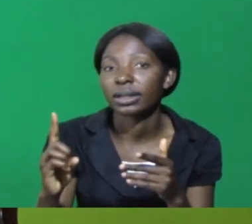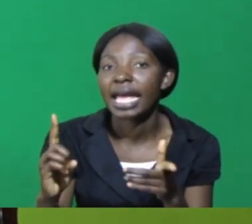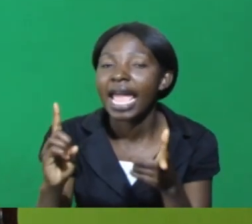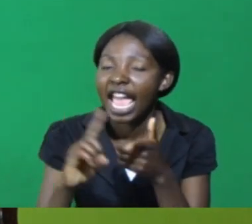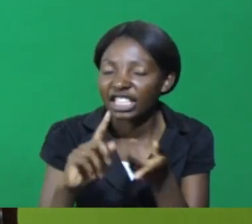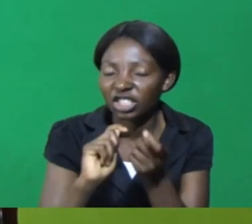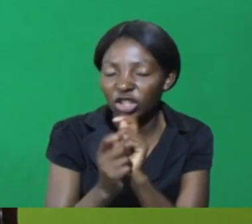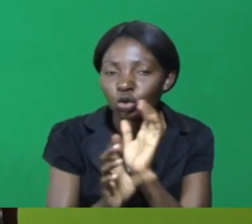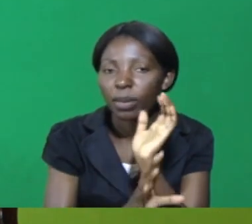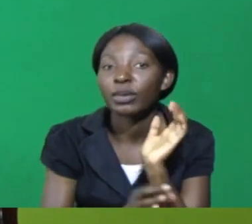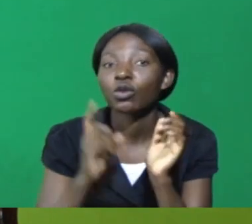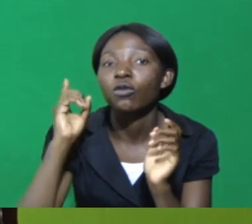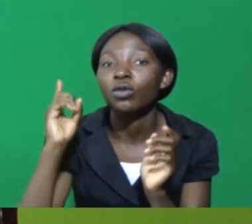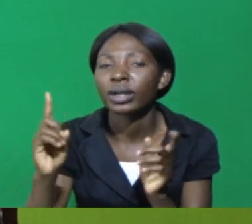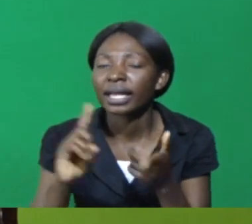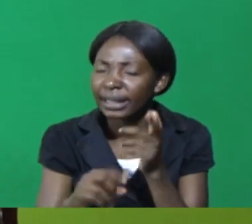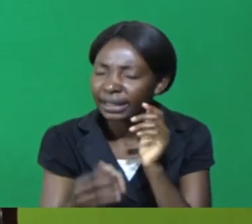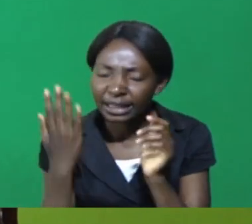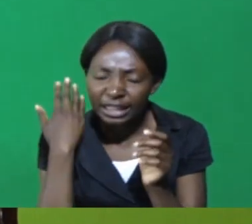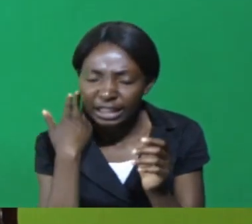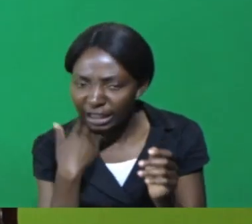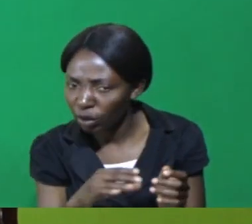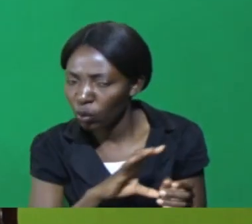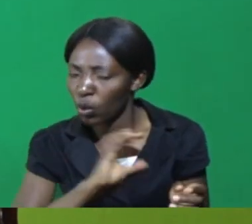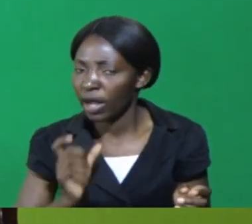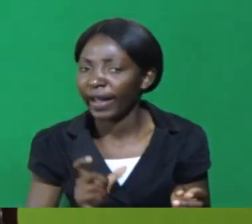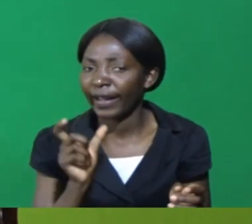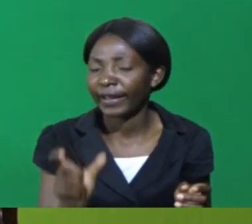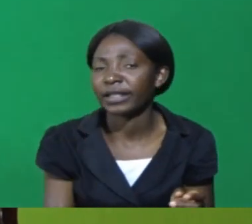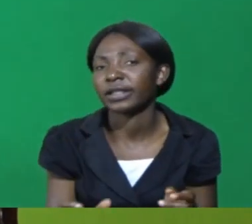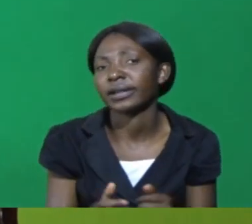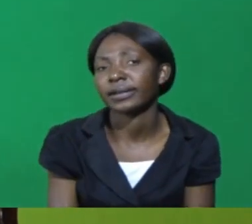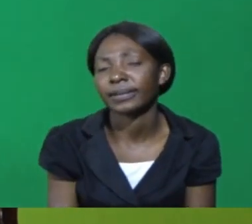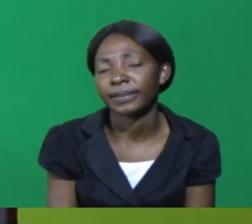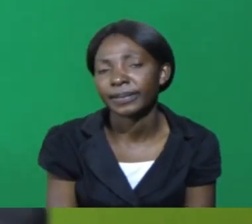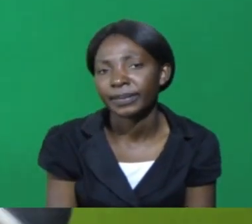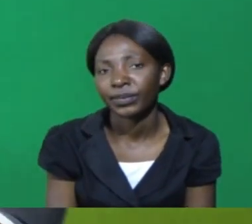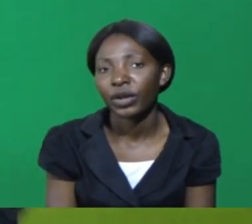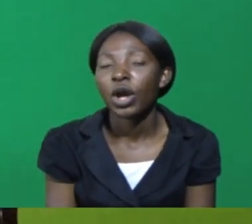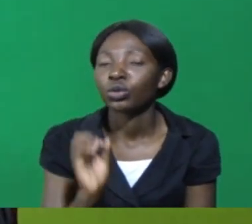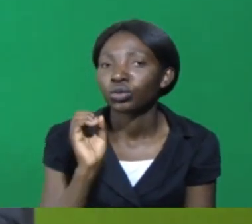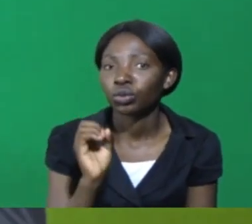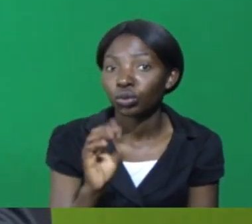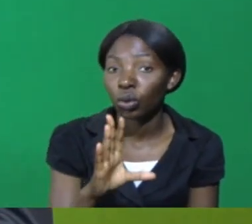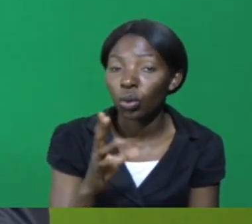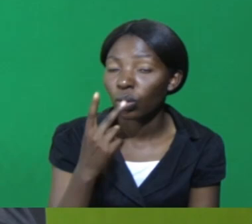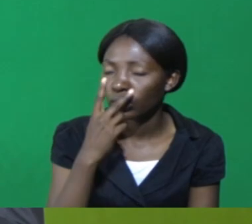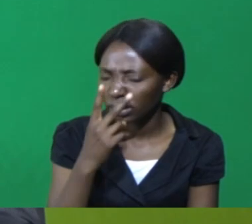ochinja mitemo yaMwari, yes, oparadza vatsvene vaMwari, ouraya maKristu, yes. Saka mutoona